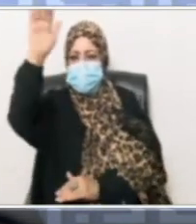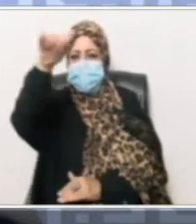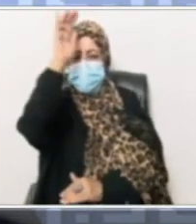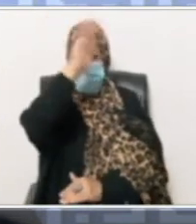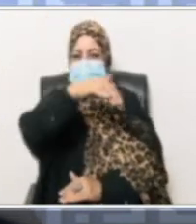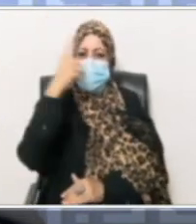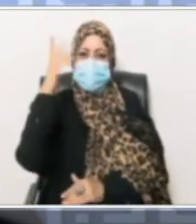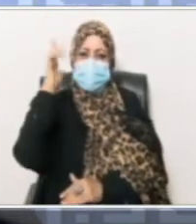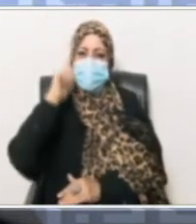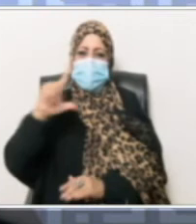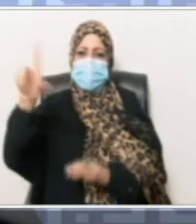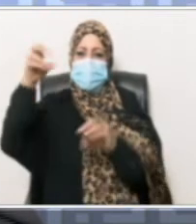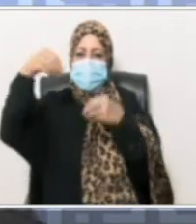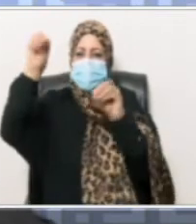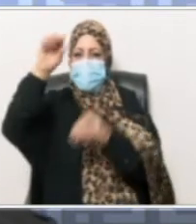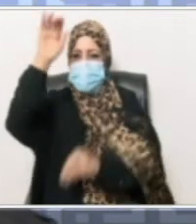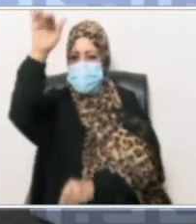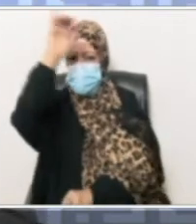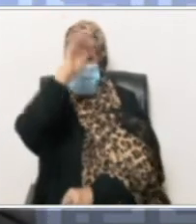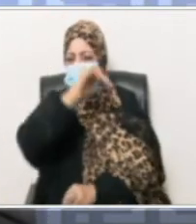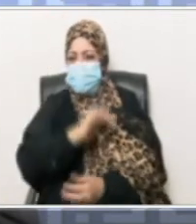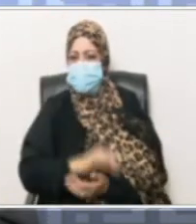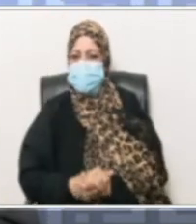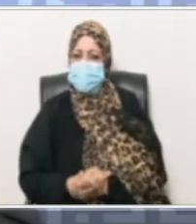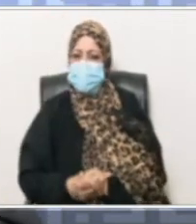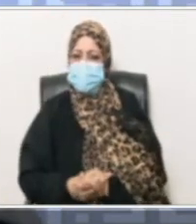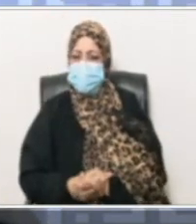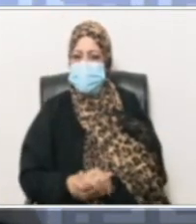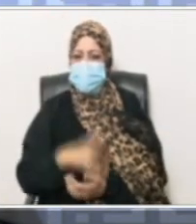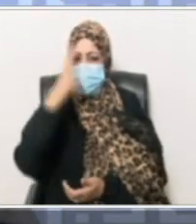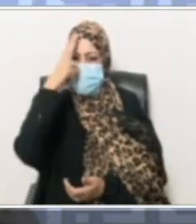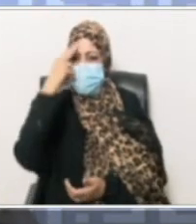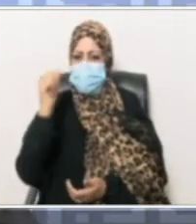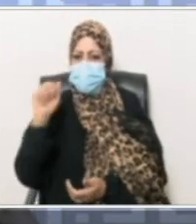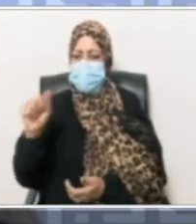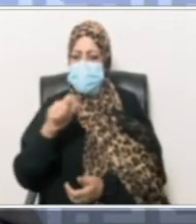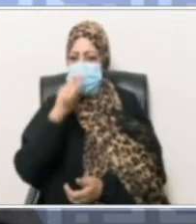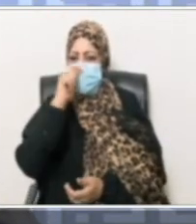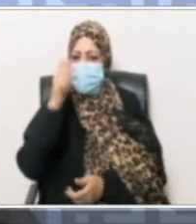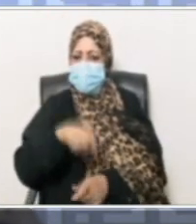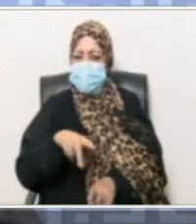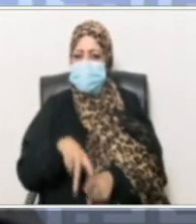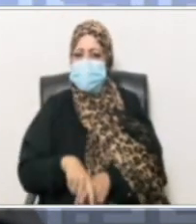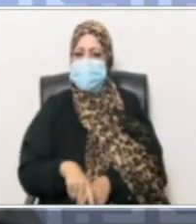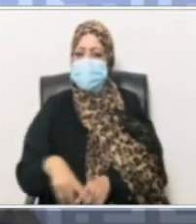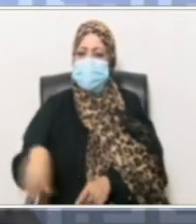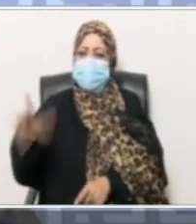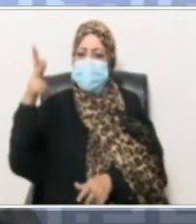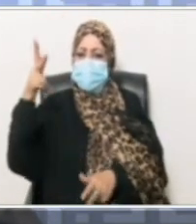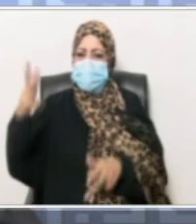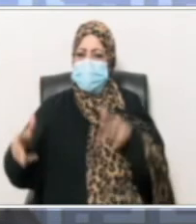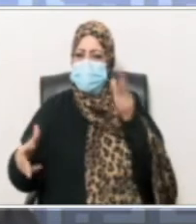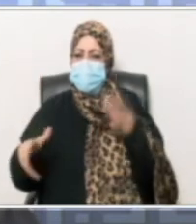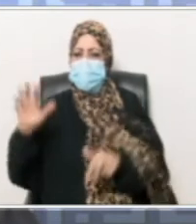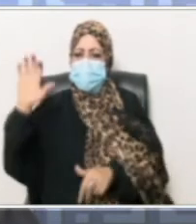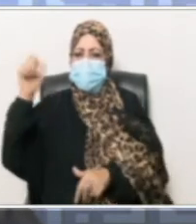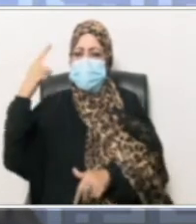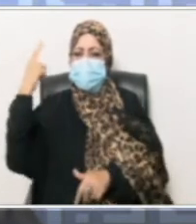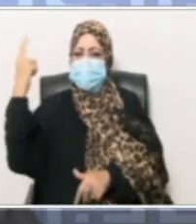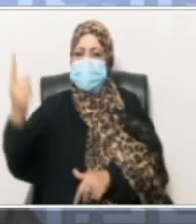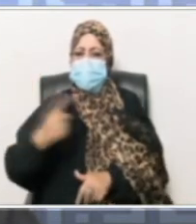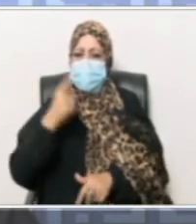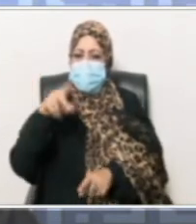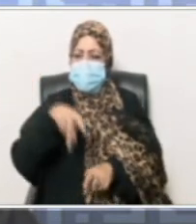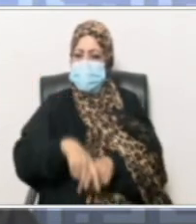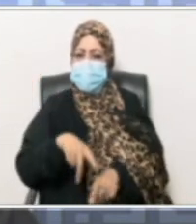بعد ما كان هو الظالم وسكت الغرب وسكت العالم بأسره على ظلمه وعلى إجرامه وعلى تقتيله